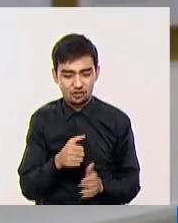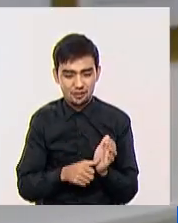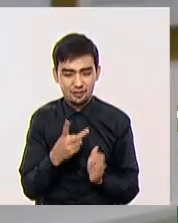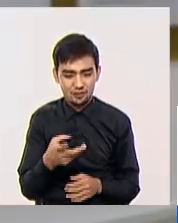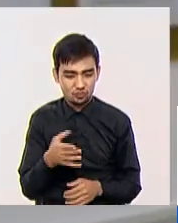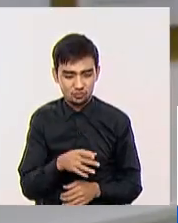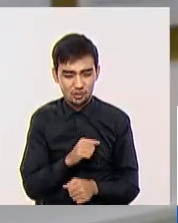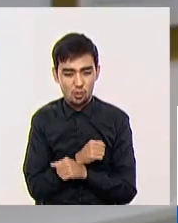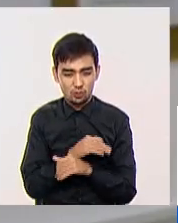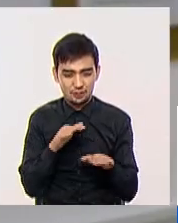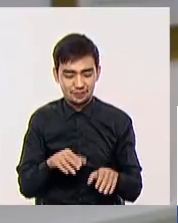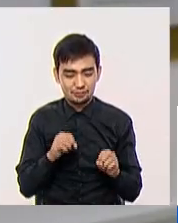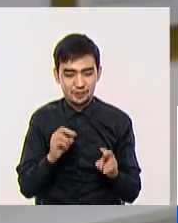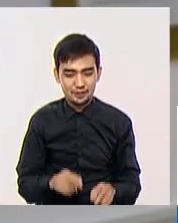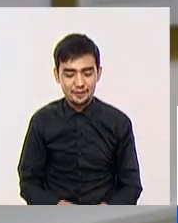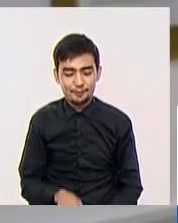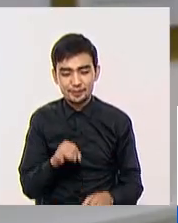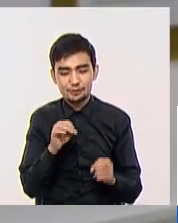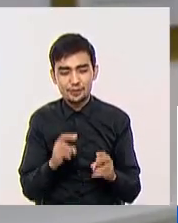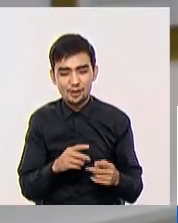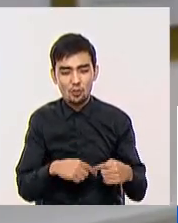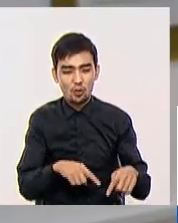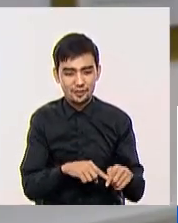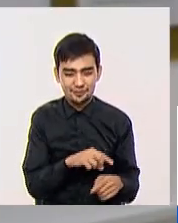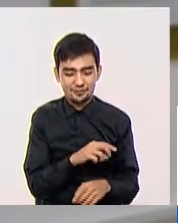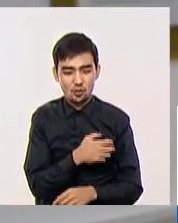Местными исполнительными органами комиссионно рассматриваются